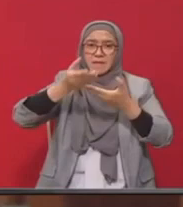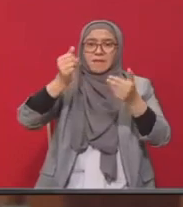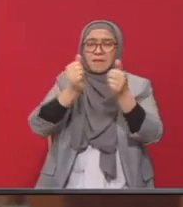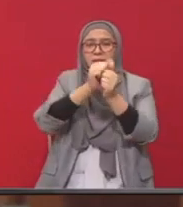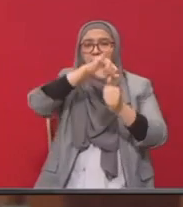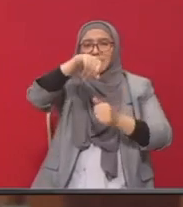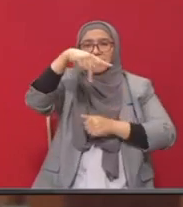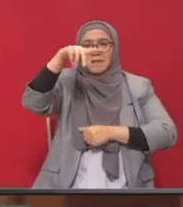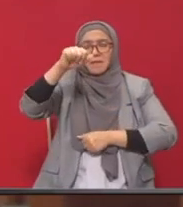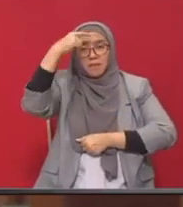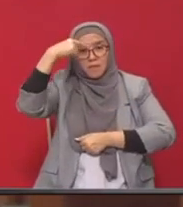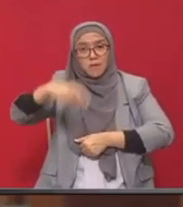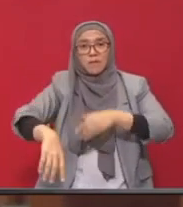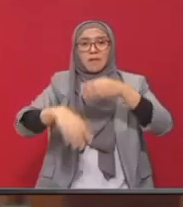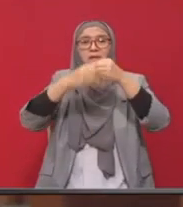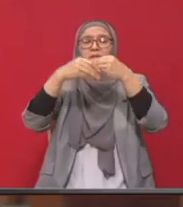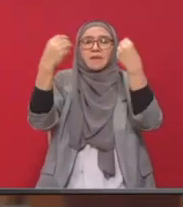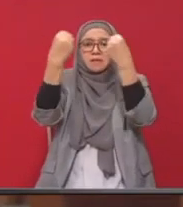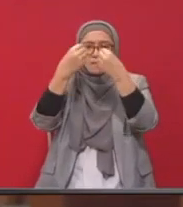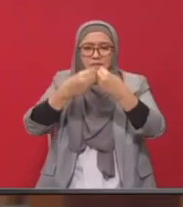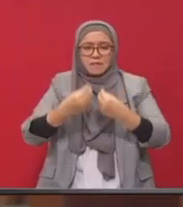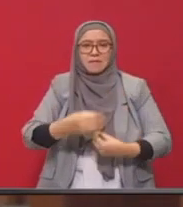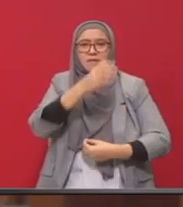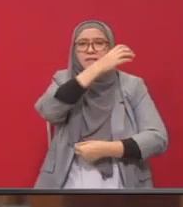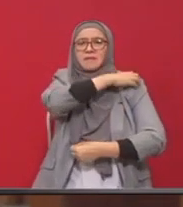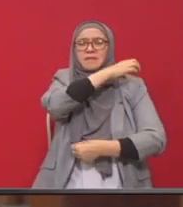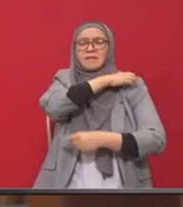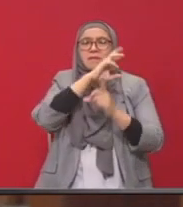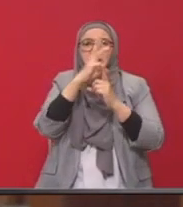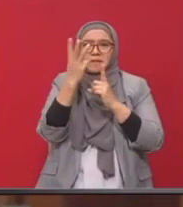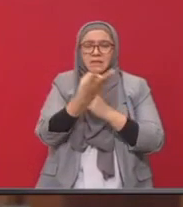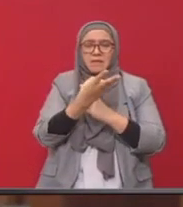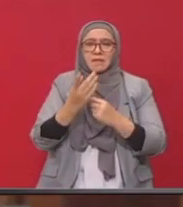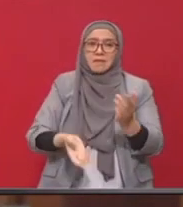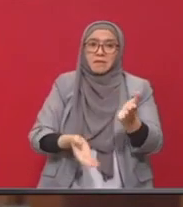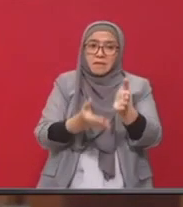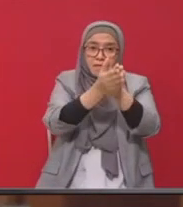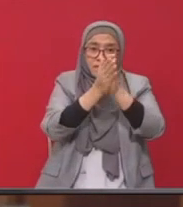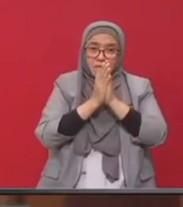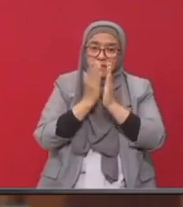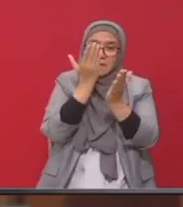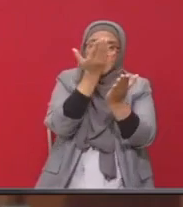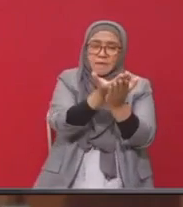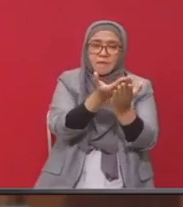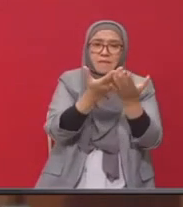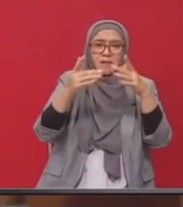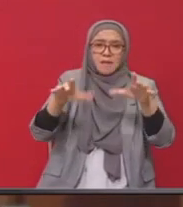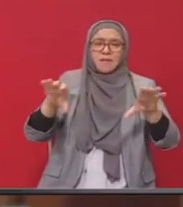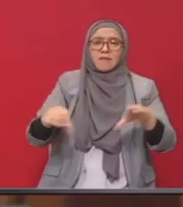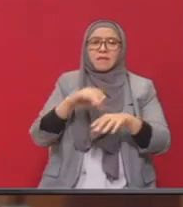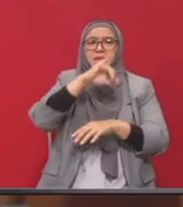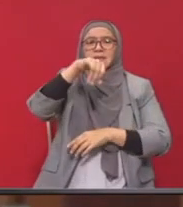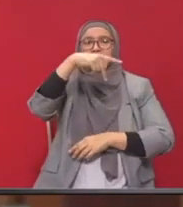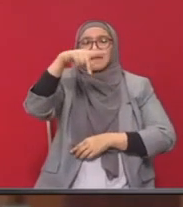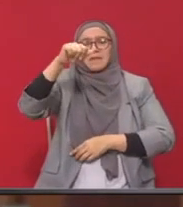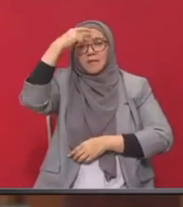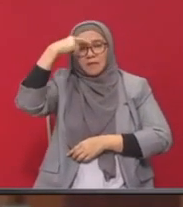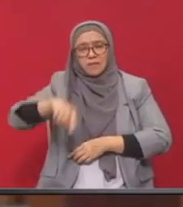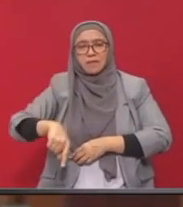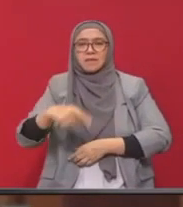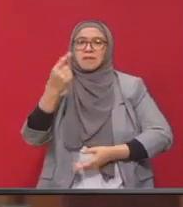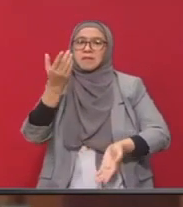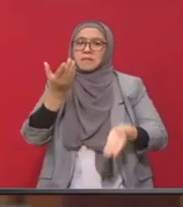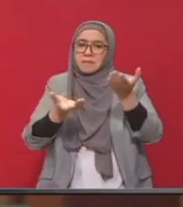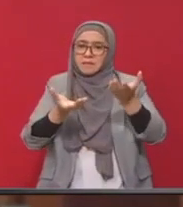menambah bilangan pegawai jika M masyarakat permohonan pertambahan jawatan ini telah dikemukakan kepada cpe200 pertimbangan dan